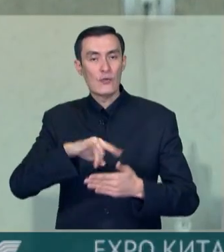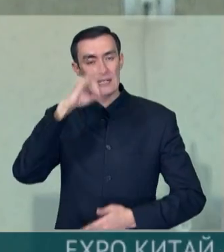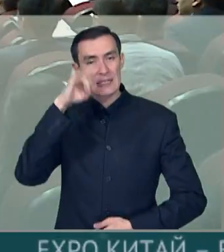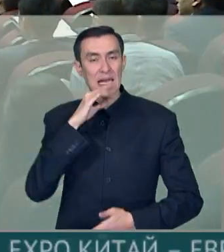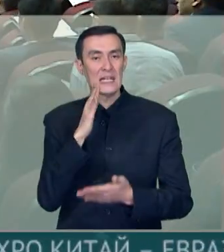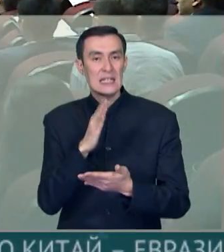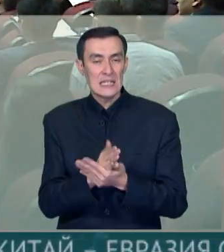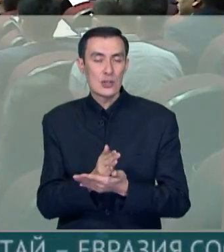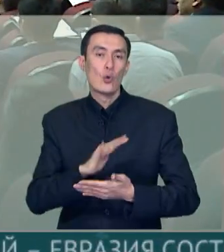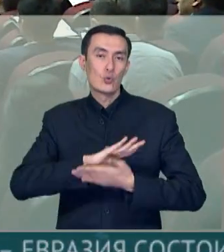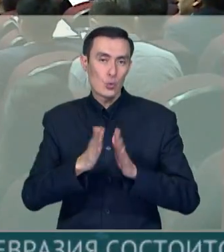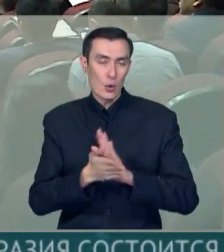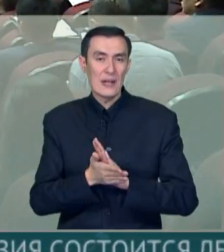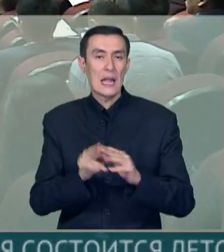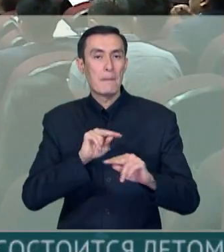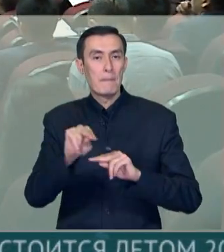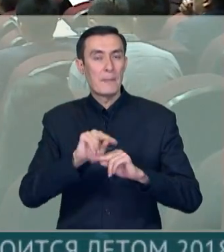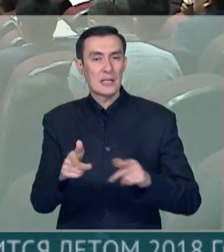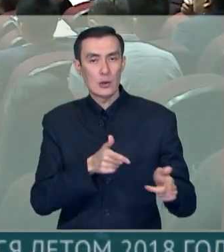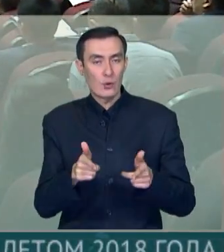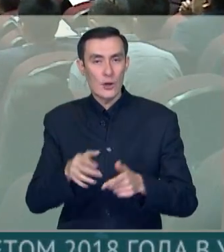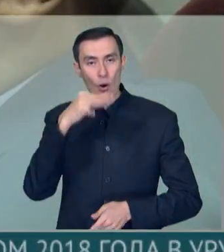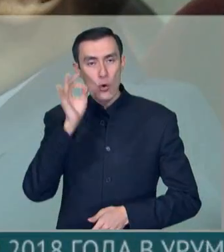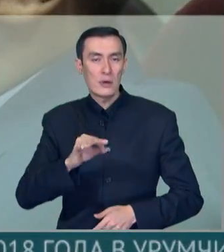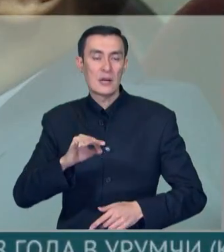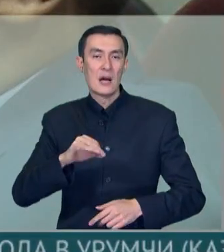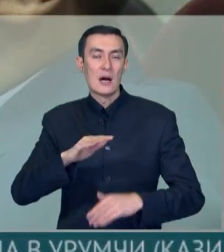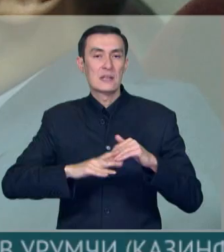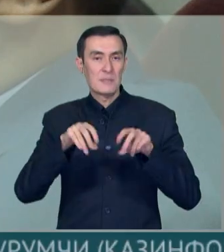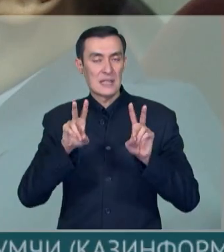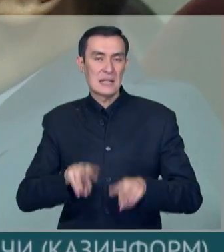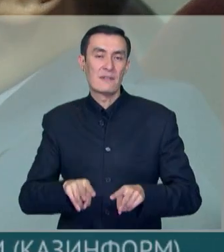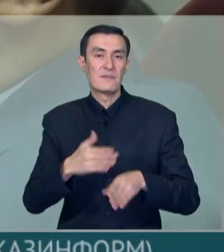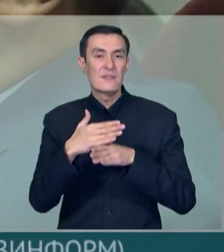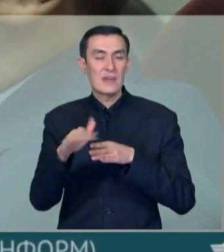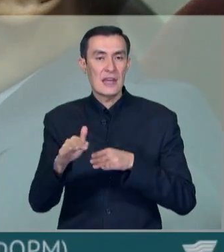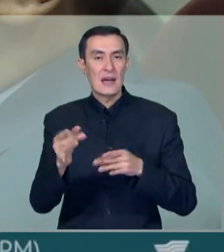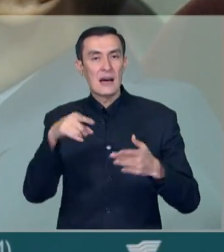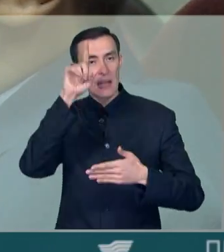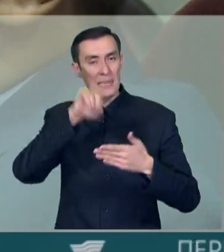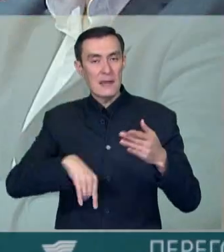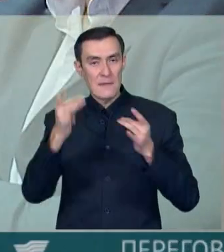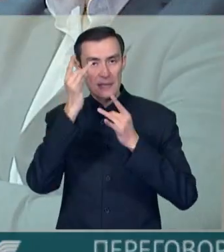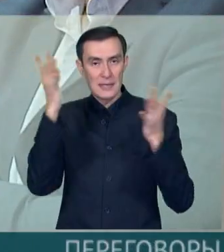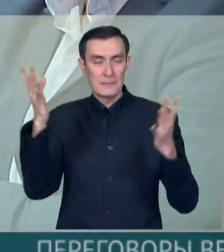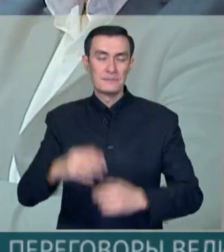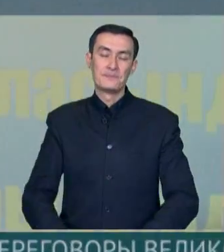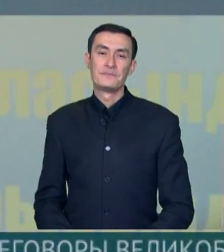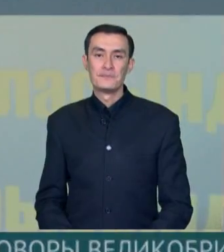Казахстане есть все условия для подготовки квалифицированных кадров в сфере религиоведения.